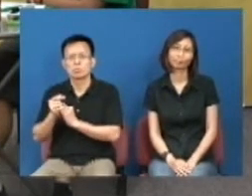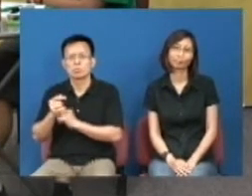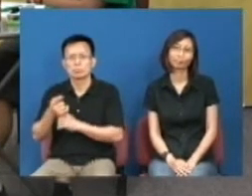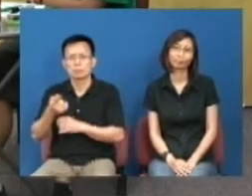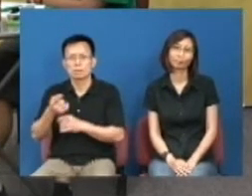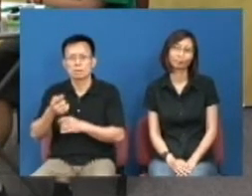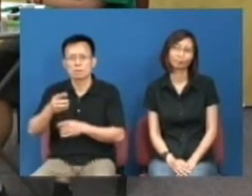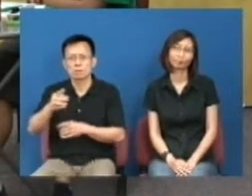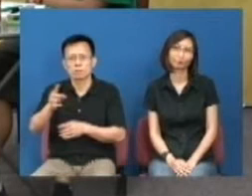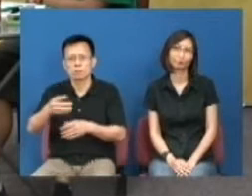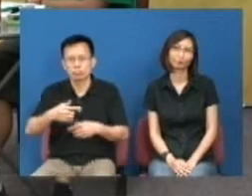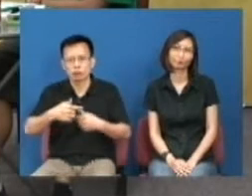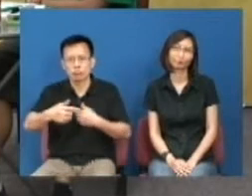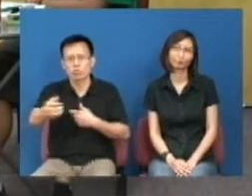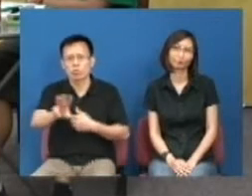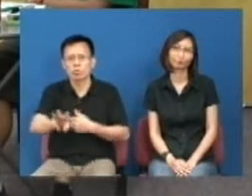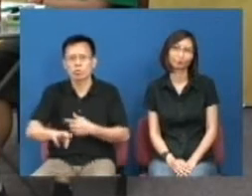長河嘅一點？就係咪即係話